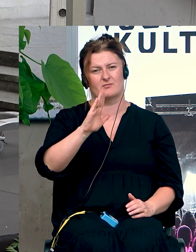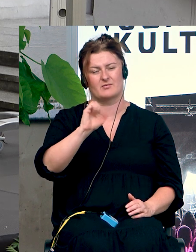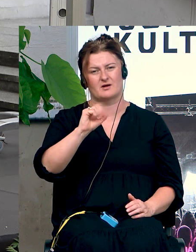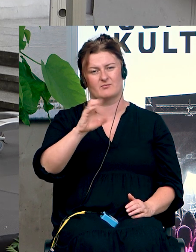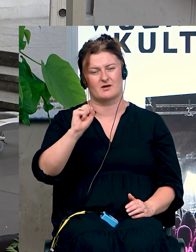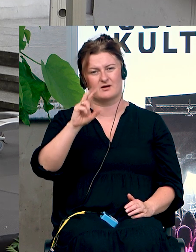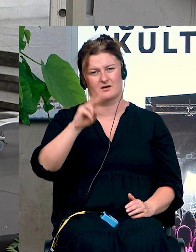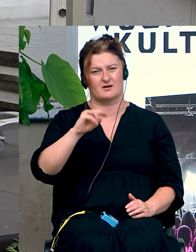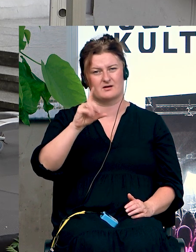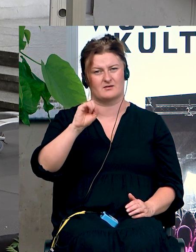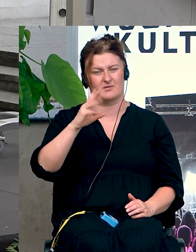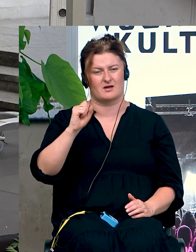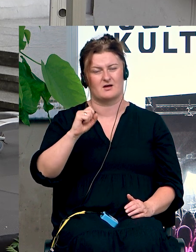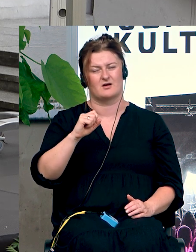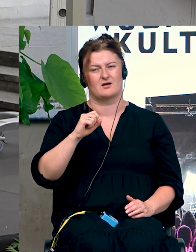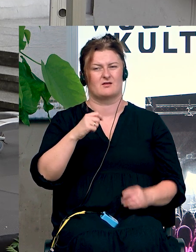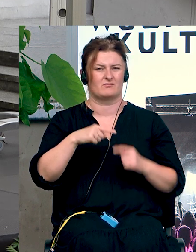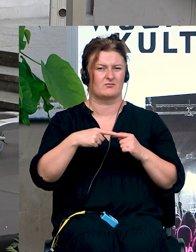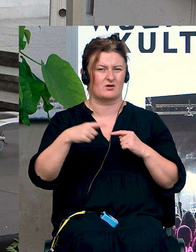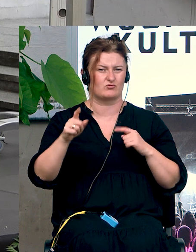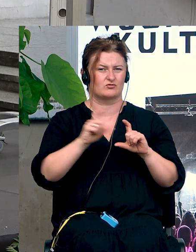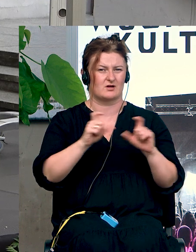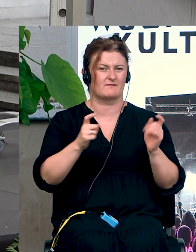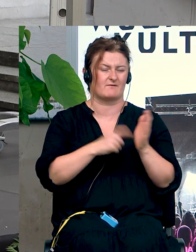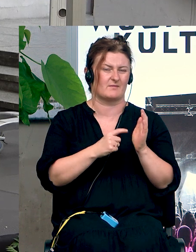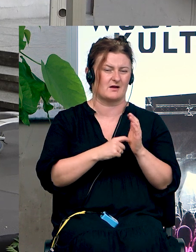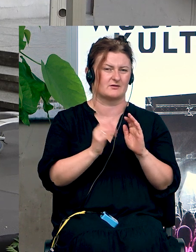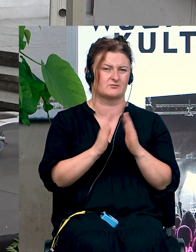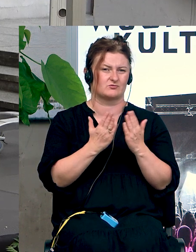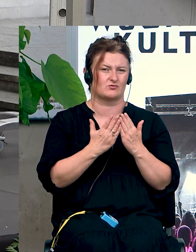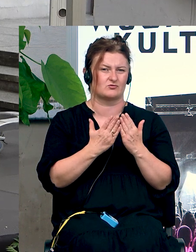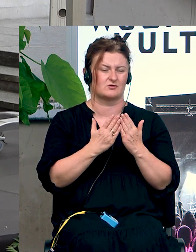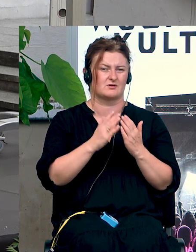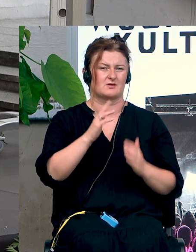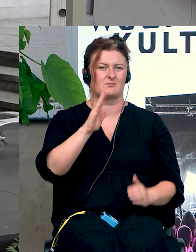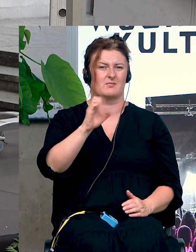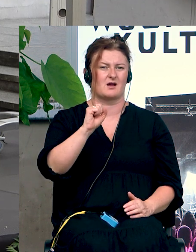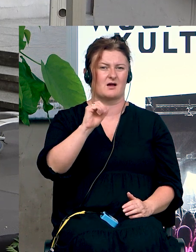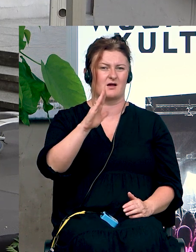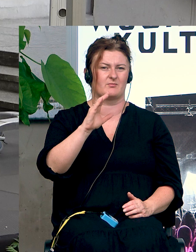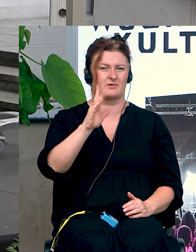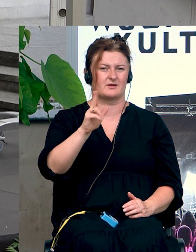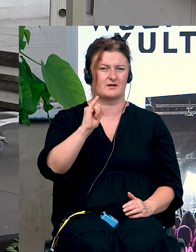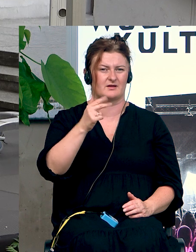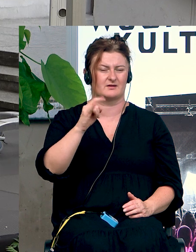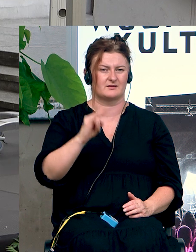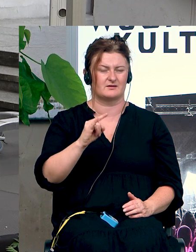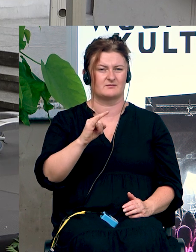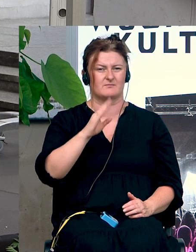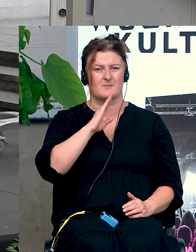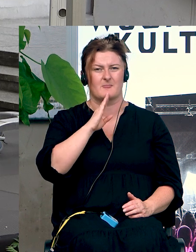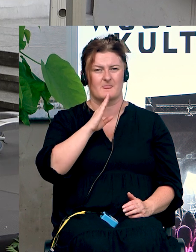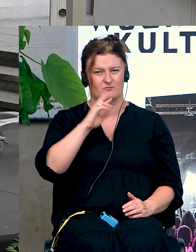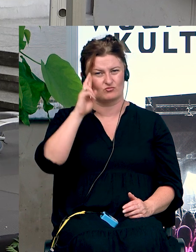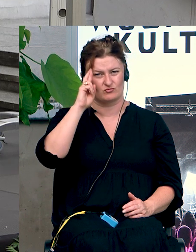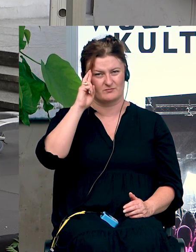Від певного часу вона вимагає книжки Катерини Бабкіної. Ми їх трошки читаємо теж. Вона вже, по-моєму, здається, зрозуміла, що це я.